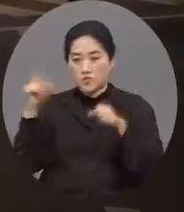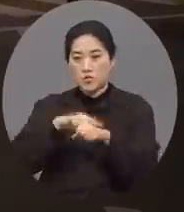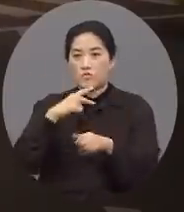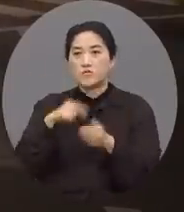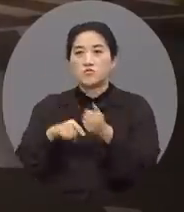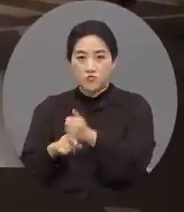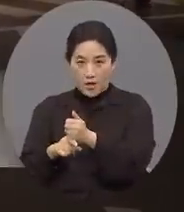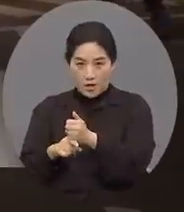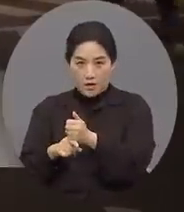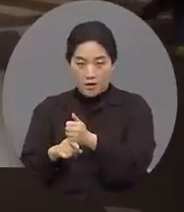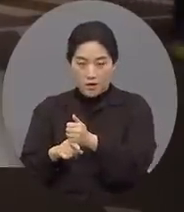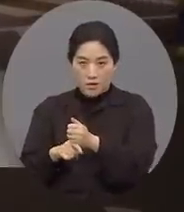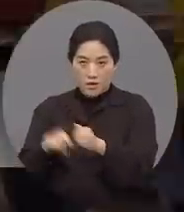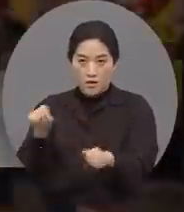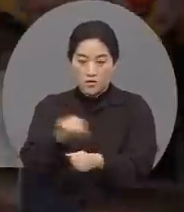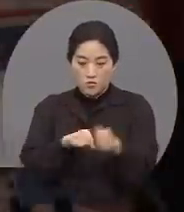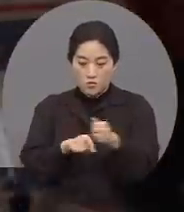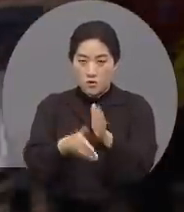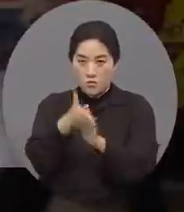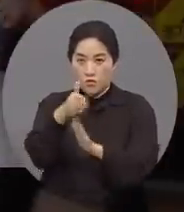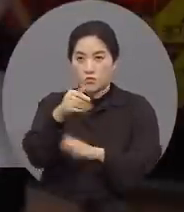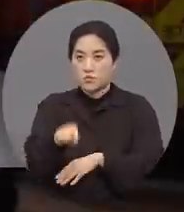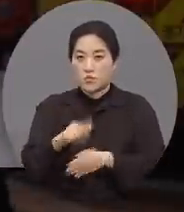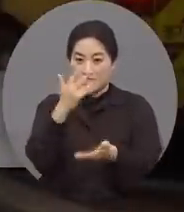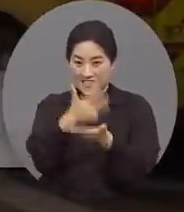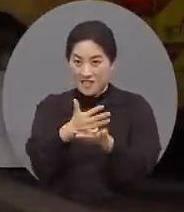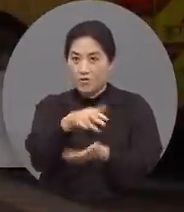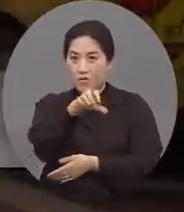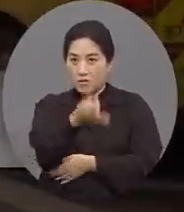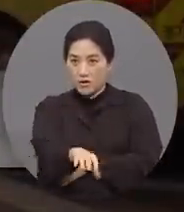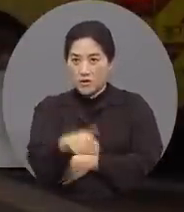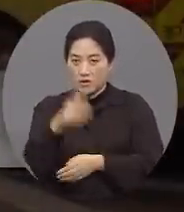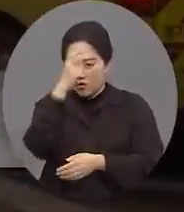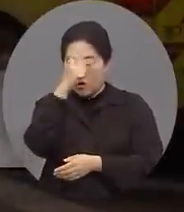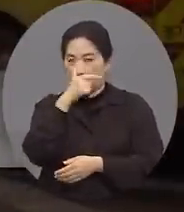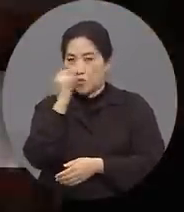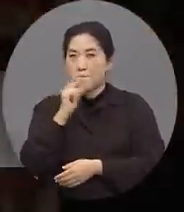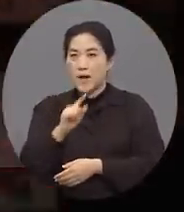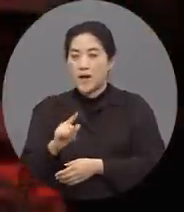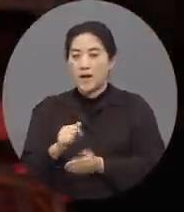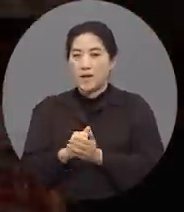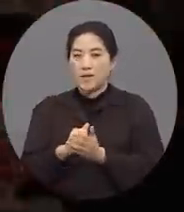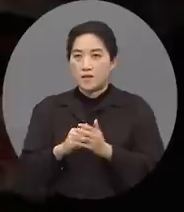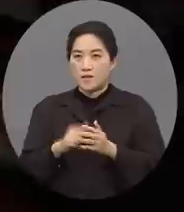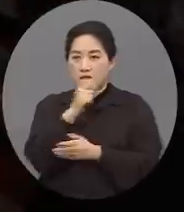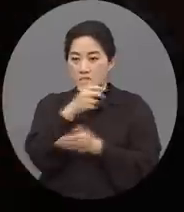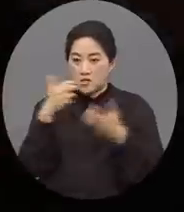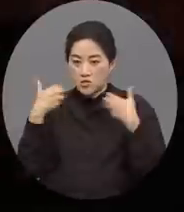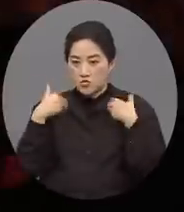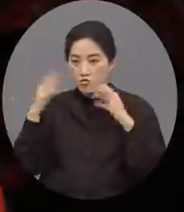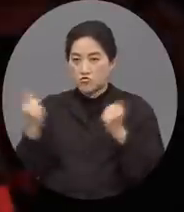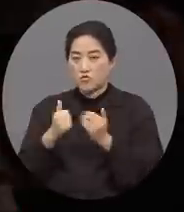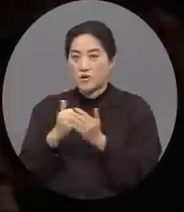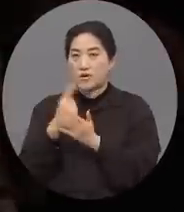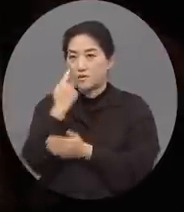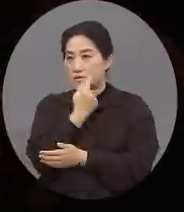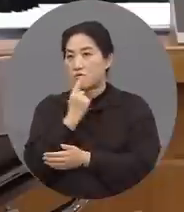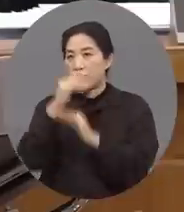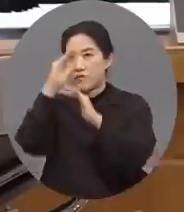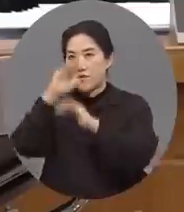가운데 특수본은 참사 당시 현장에 경찰이 부족했다는 소방대원의 국회 증언은 적극